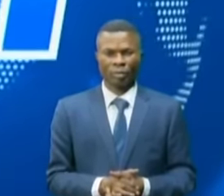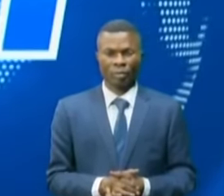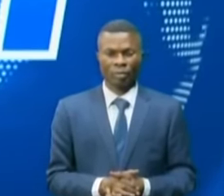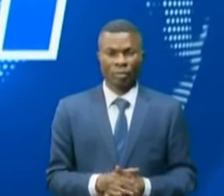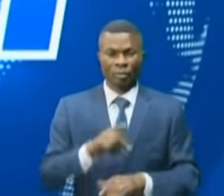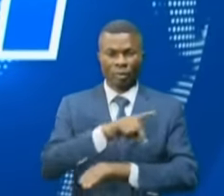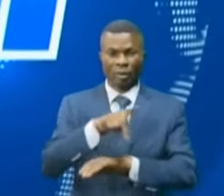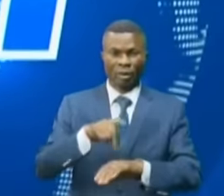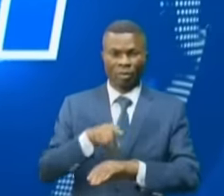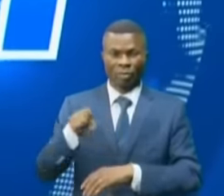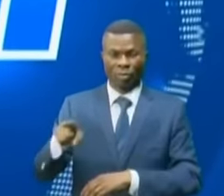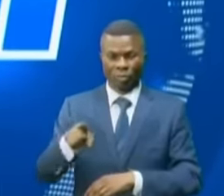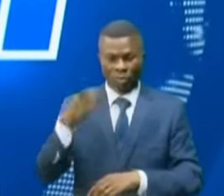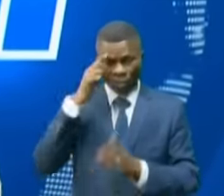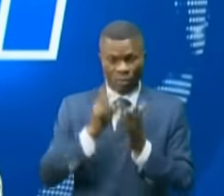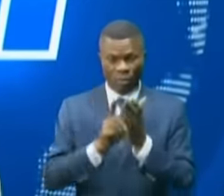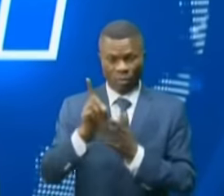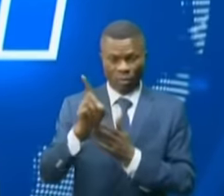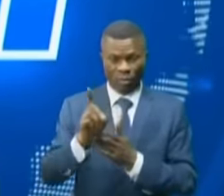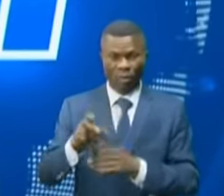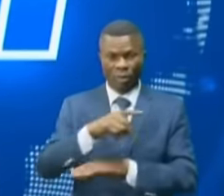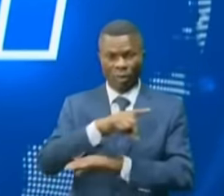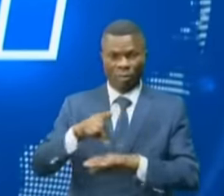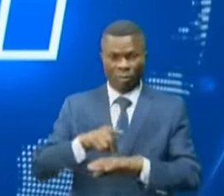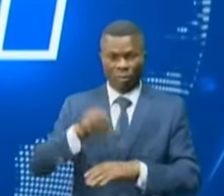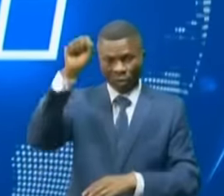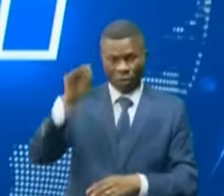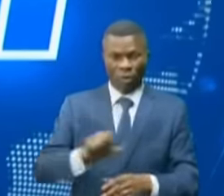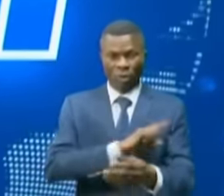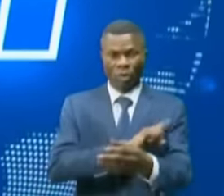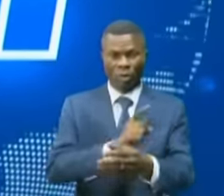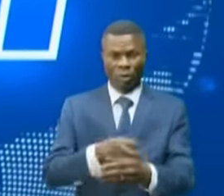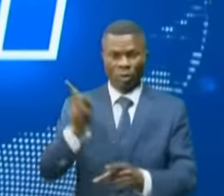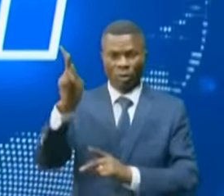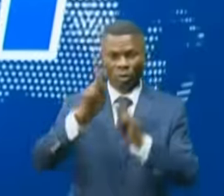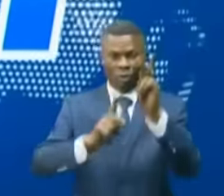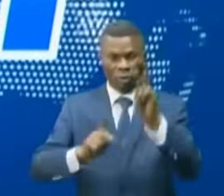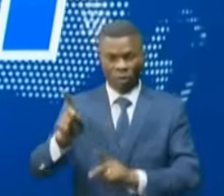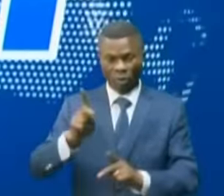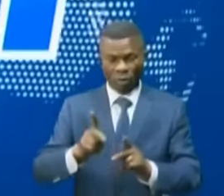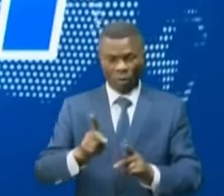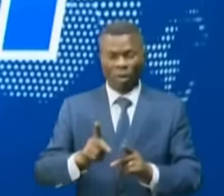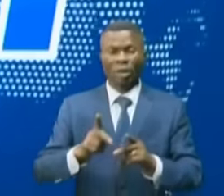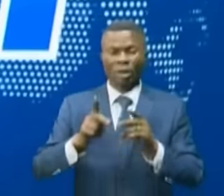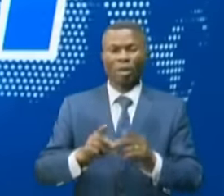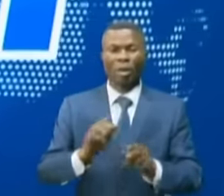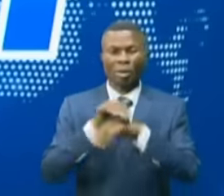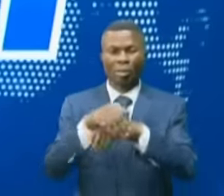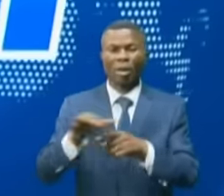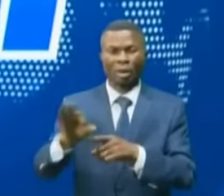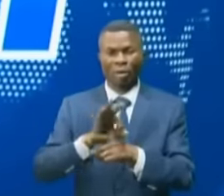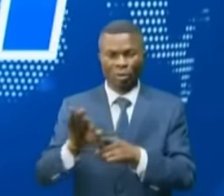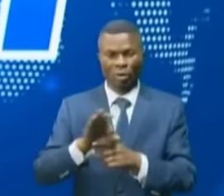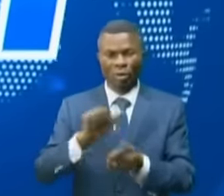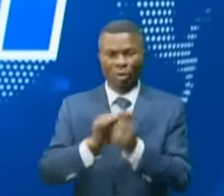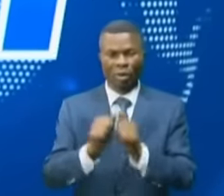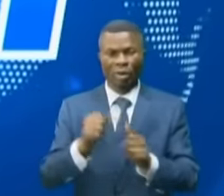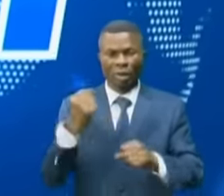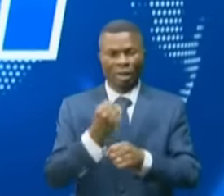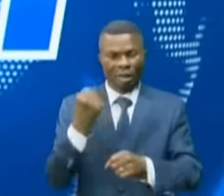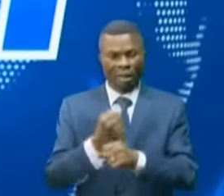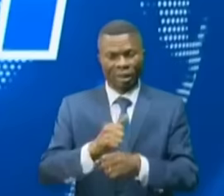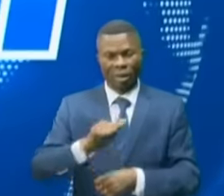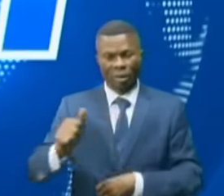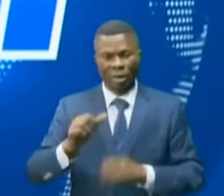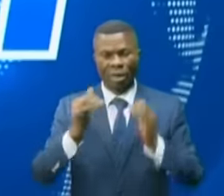Toujours en province, pour le développement de la province du Sud Kivu, la population a été sensibilisée sur l'entrepreneuriat,